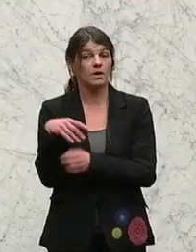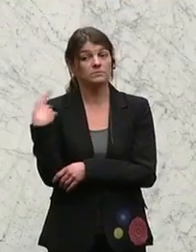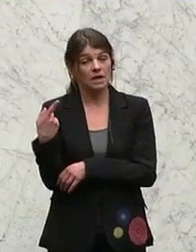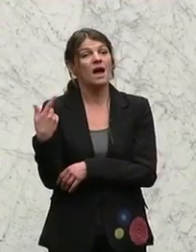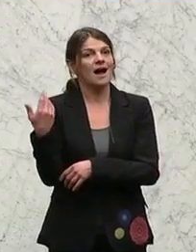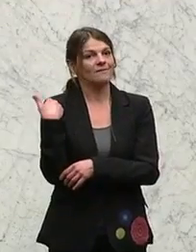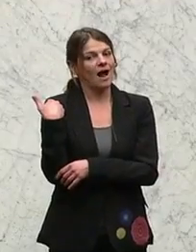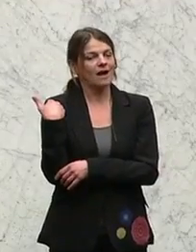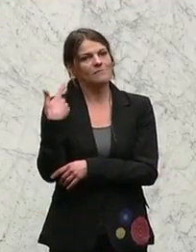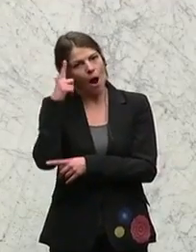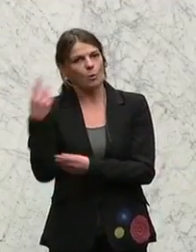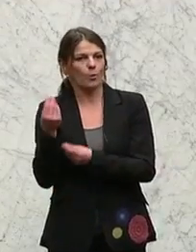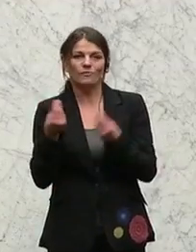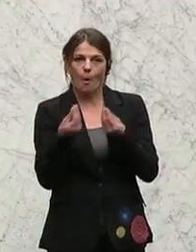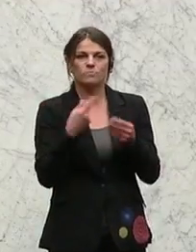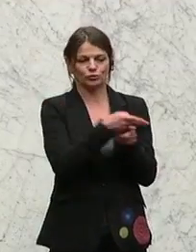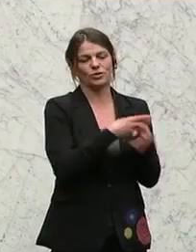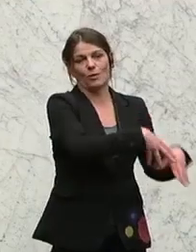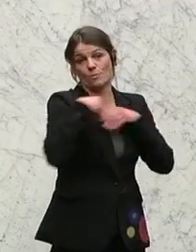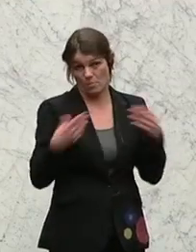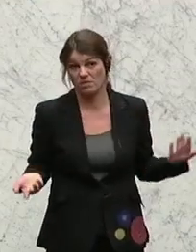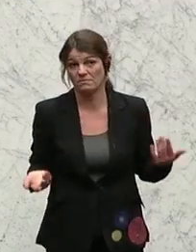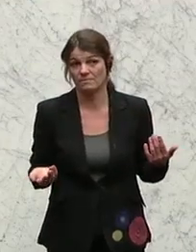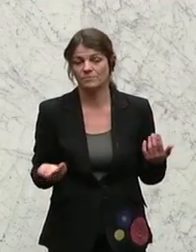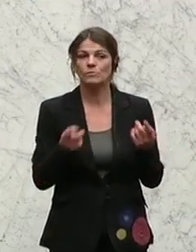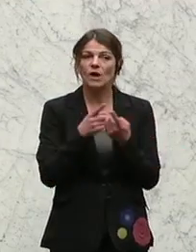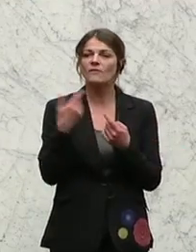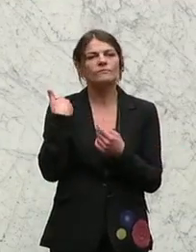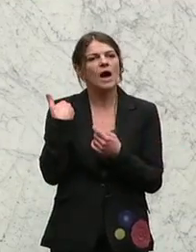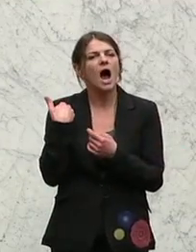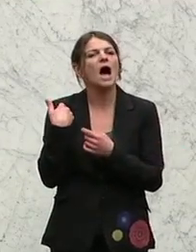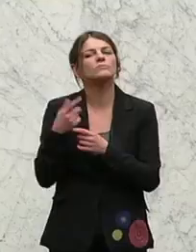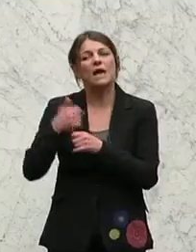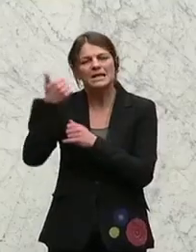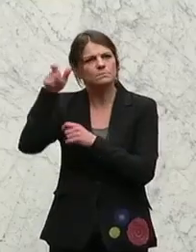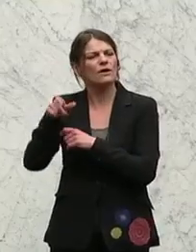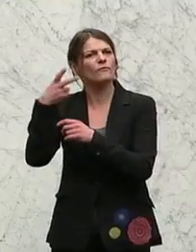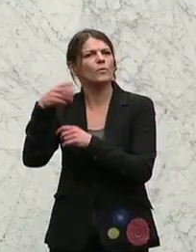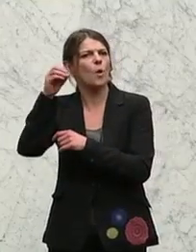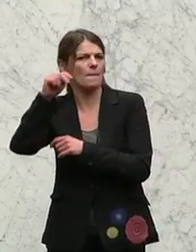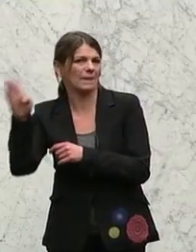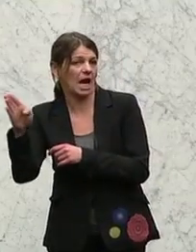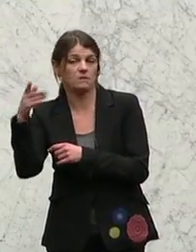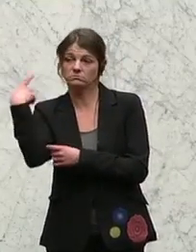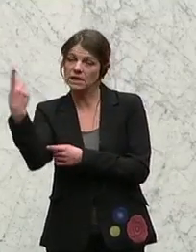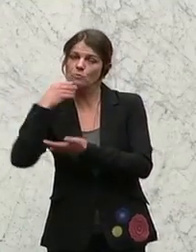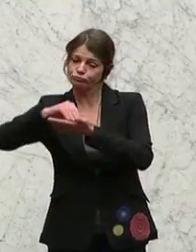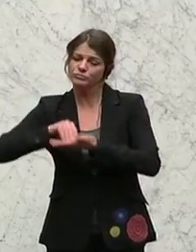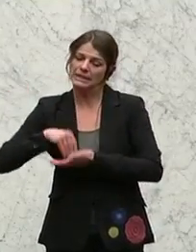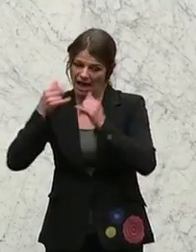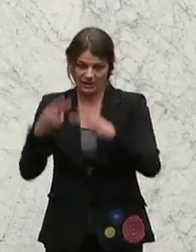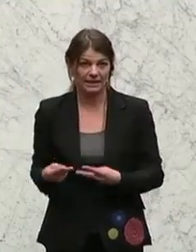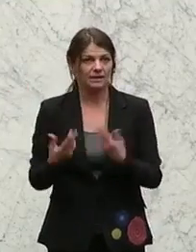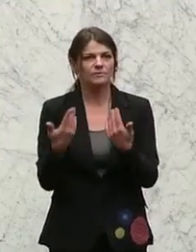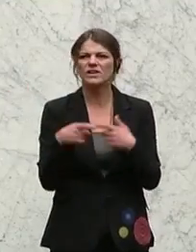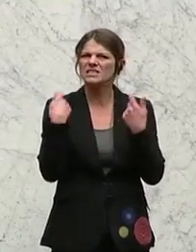Rolle bei der Verstaatlichung gespielt. Und da hat man sich auf die Expertise der ÖMB verlassen und da sei jetzt einmal angemerkt, da gibt es